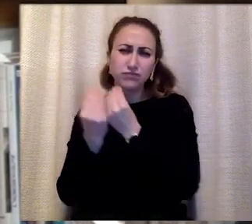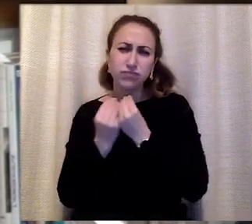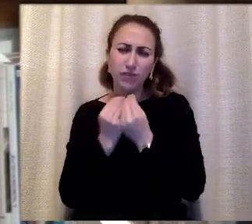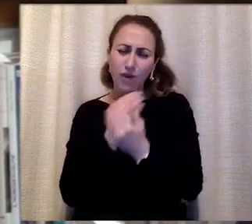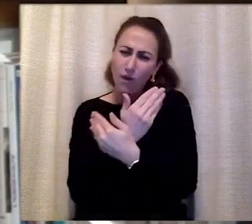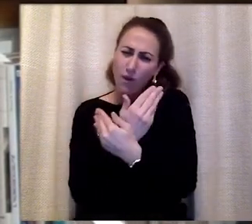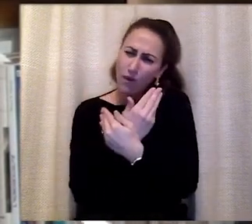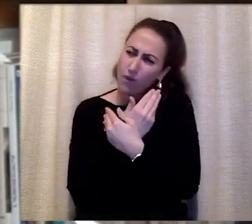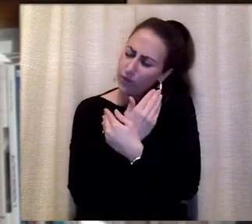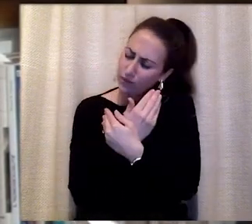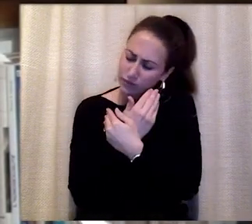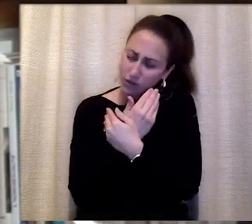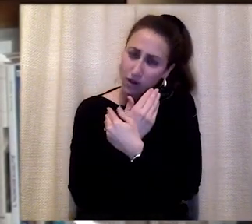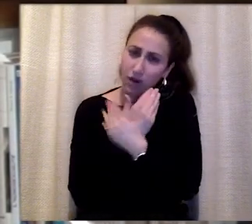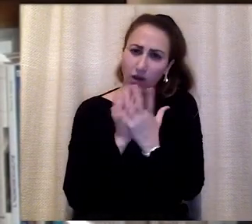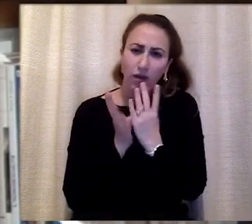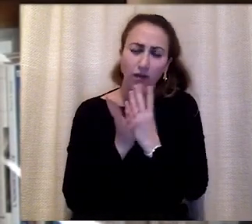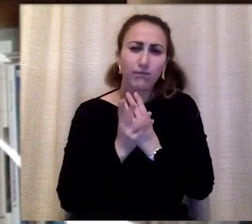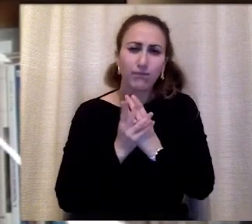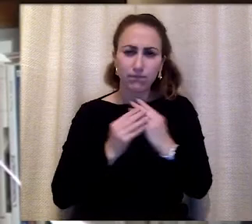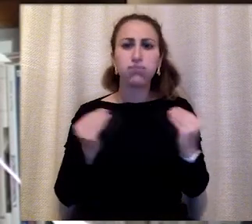venir et nous toucher.